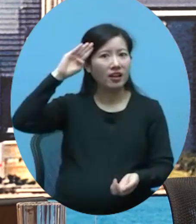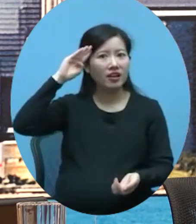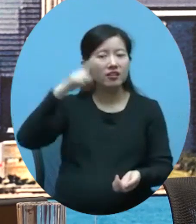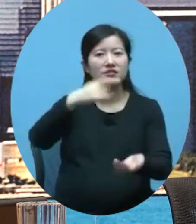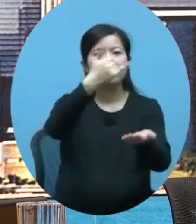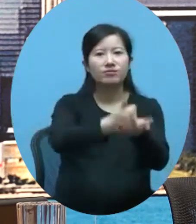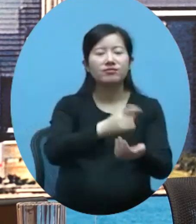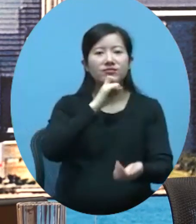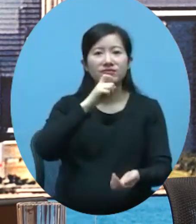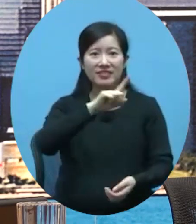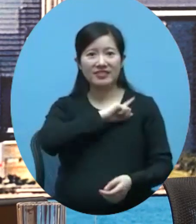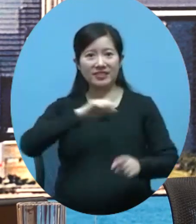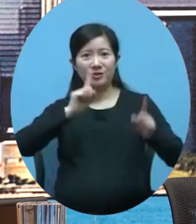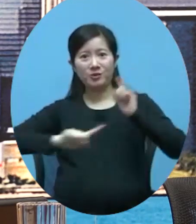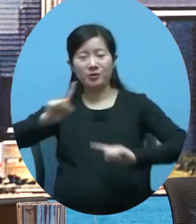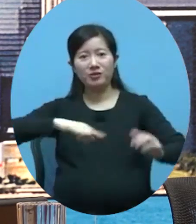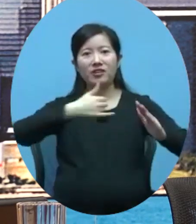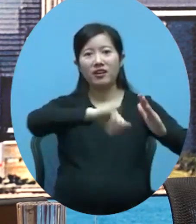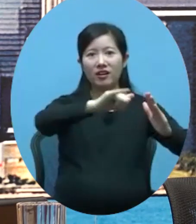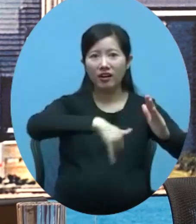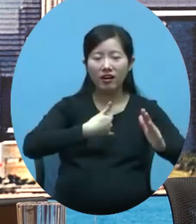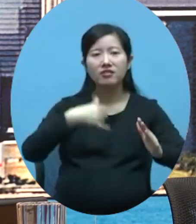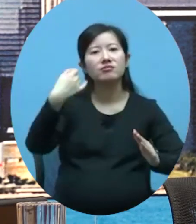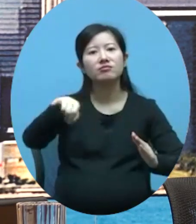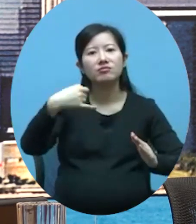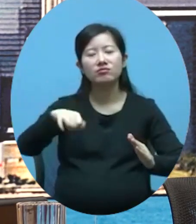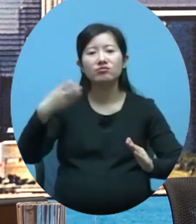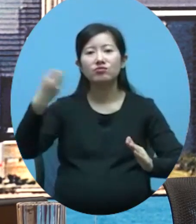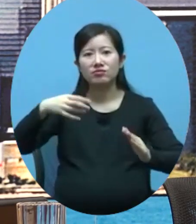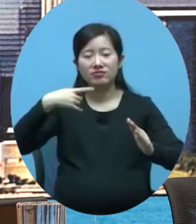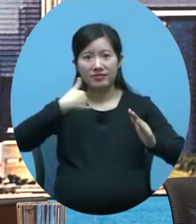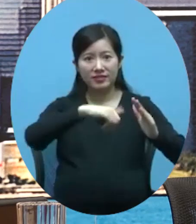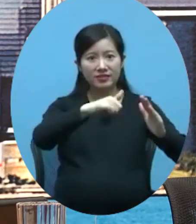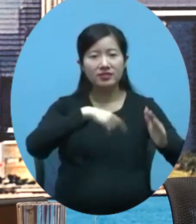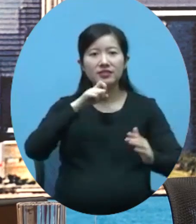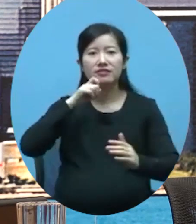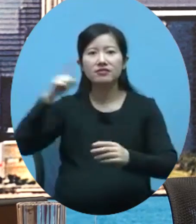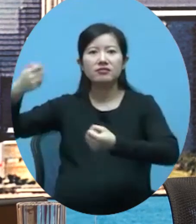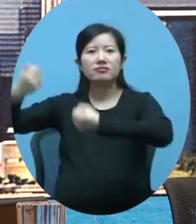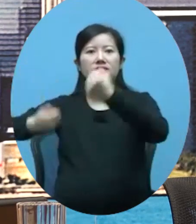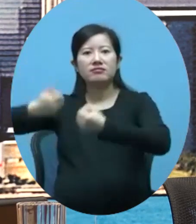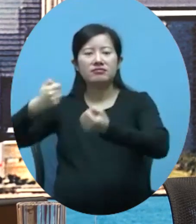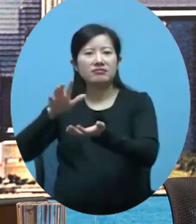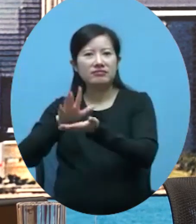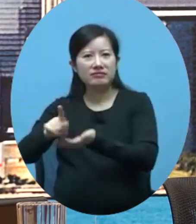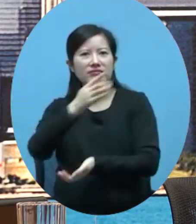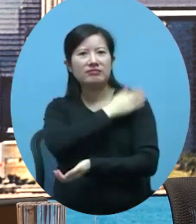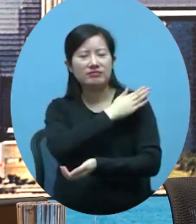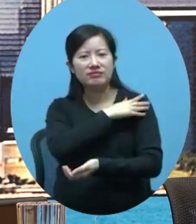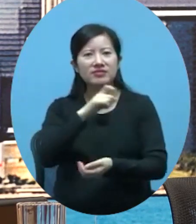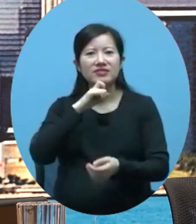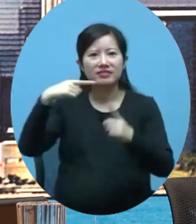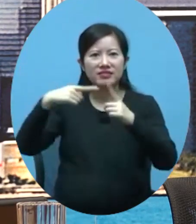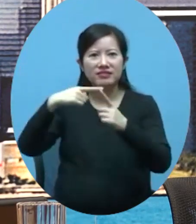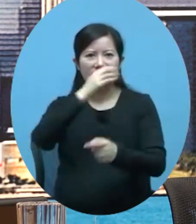是不可以自由出入進去的時候和出來的時候都有專車接送有專人去看著他們整個過程所以